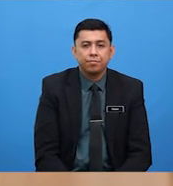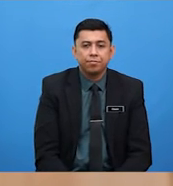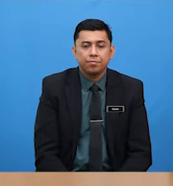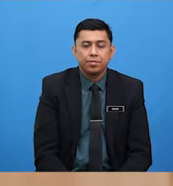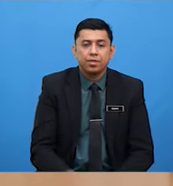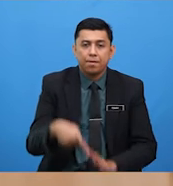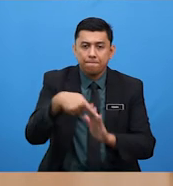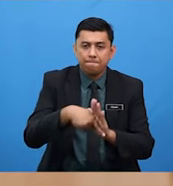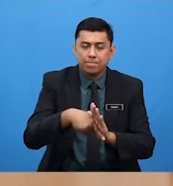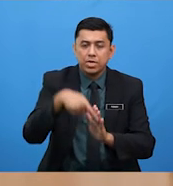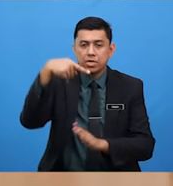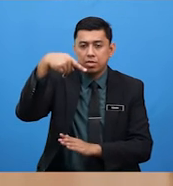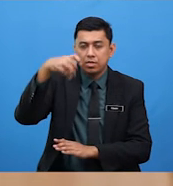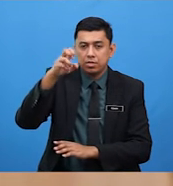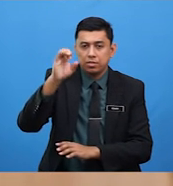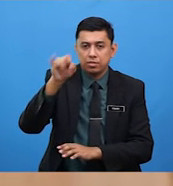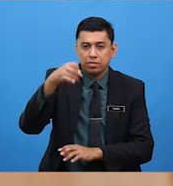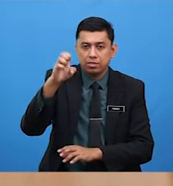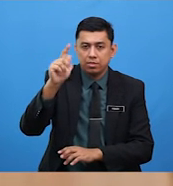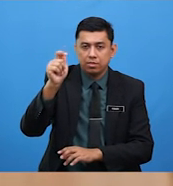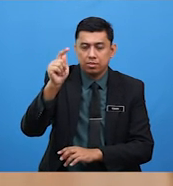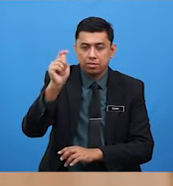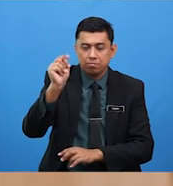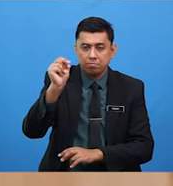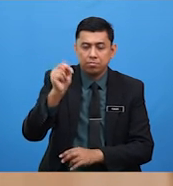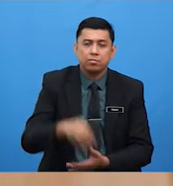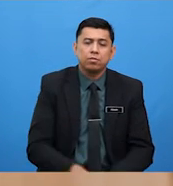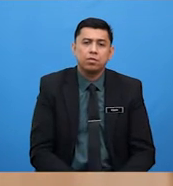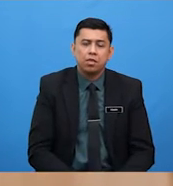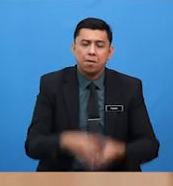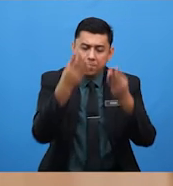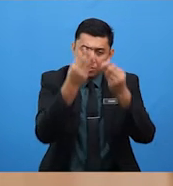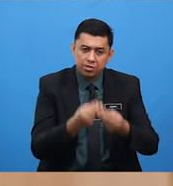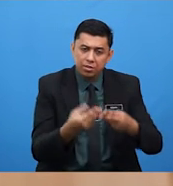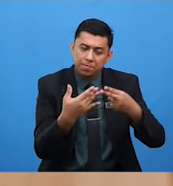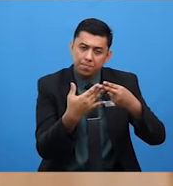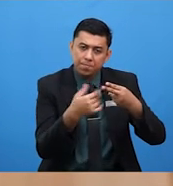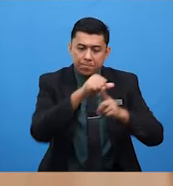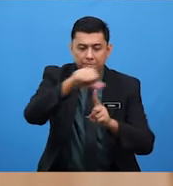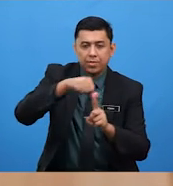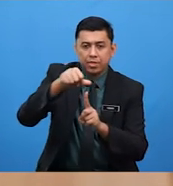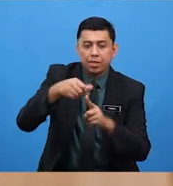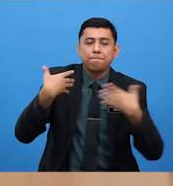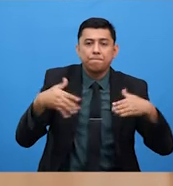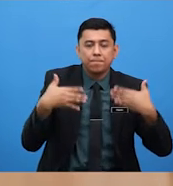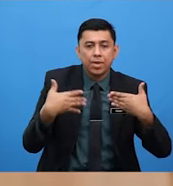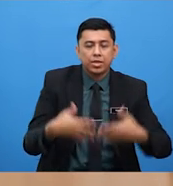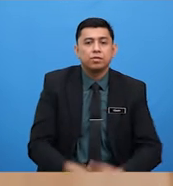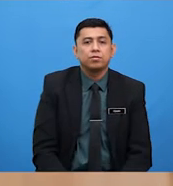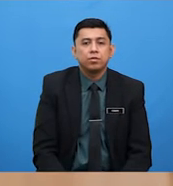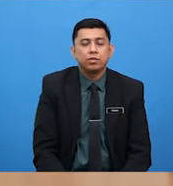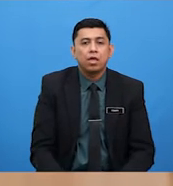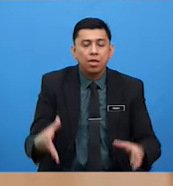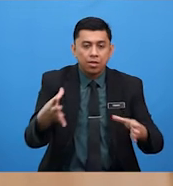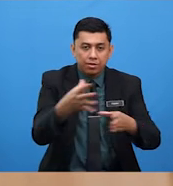Pengecatan pula berlaku pada sebaran suhu. Cecair mengira haba apabila dipanaskan.